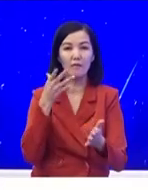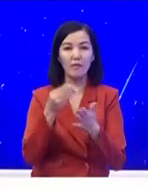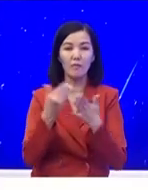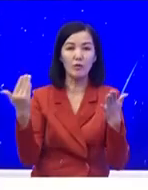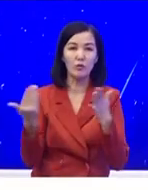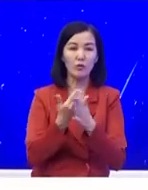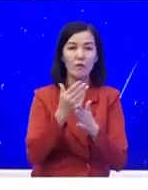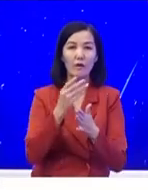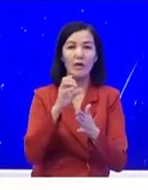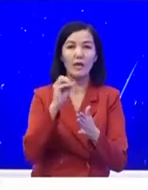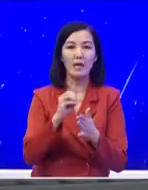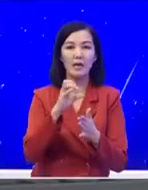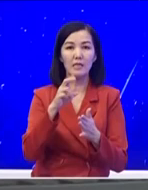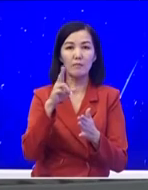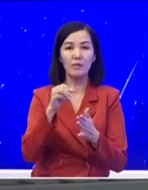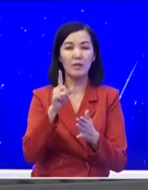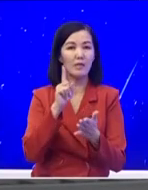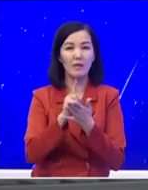снова оплачивать ЕСП не обязательно.